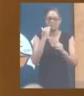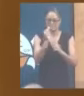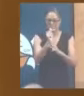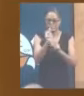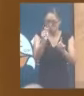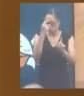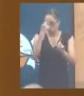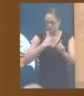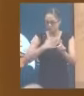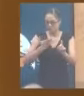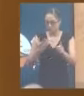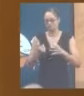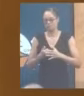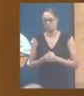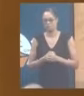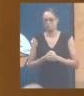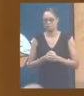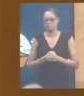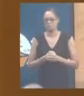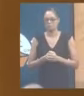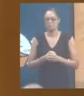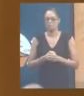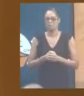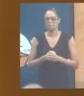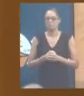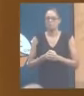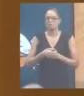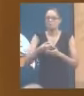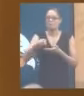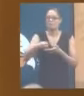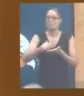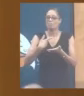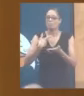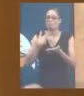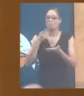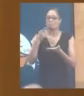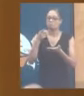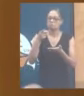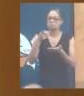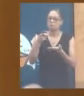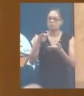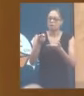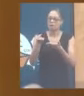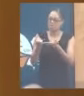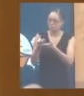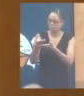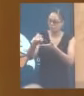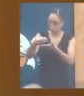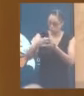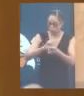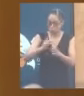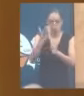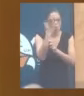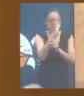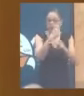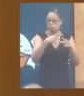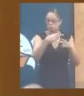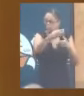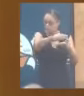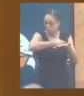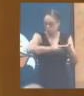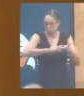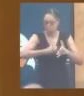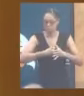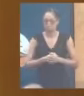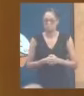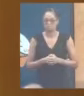simple. Quand j'ai appris ça, pas par votre sortie, mais par d'autres voies aussi, j'ai